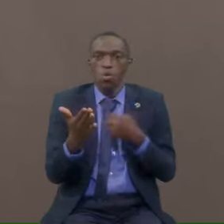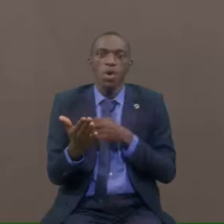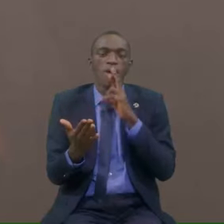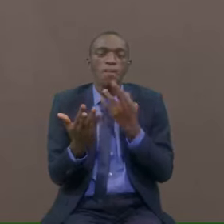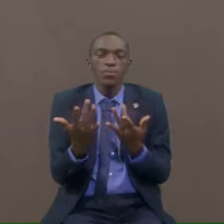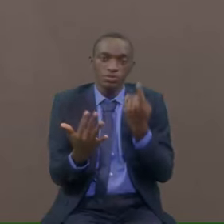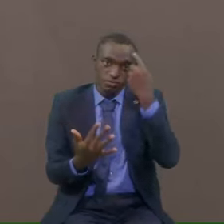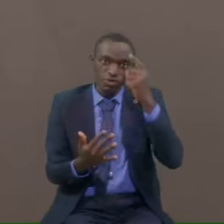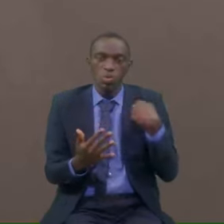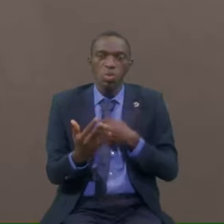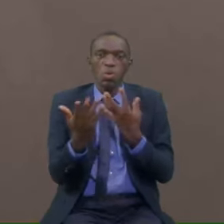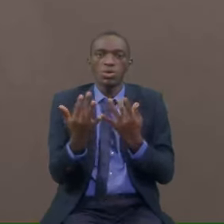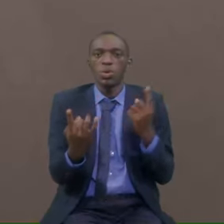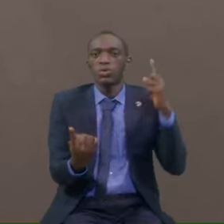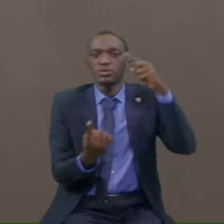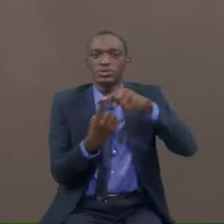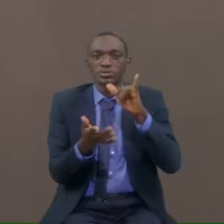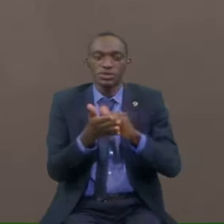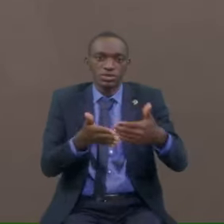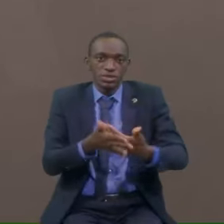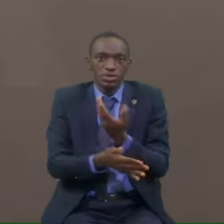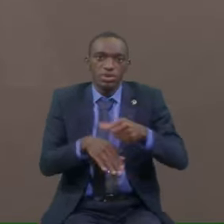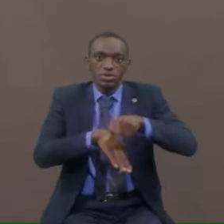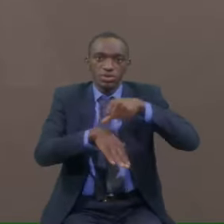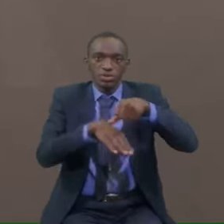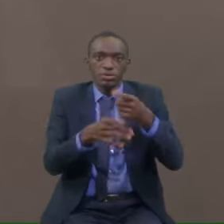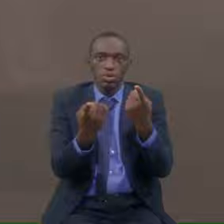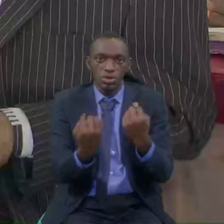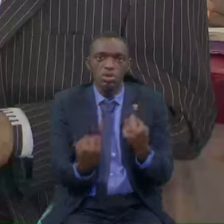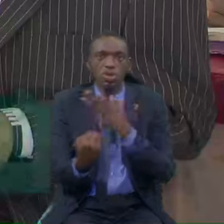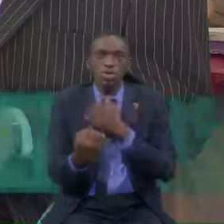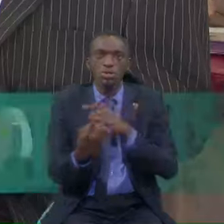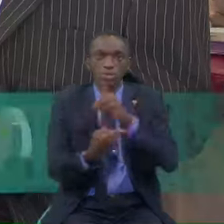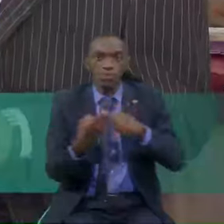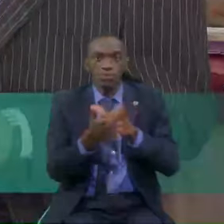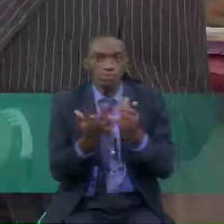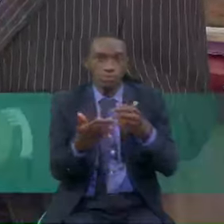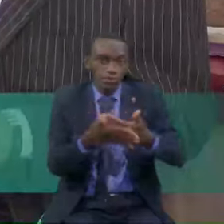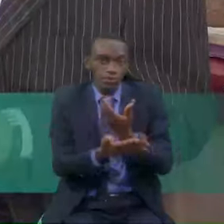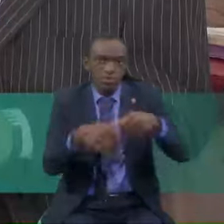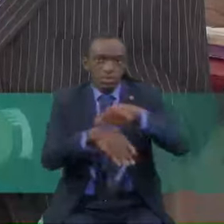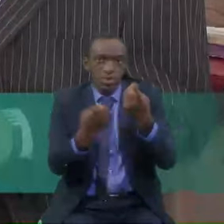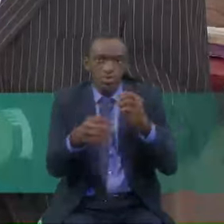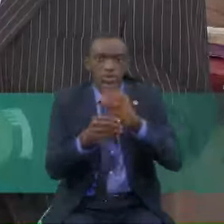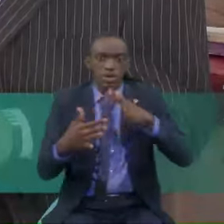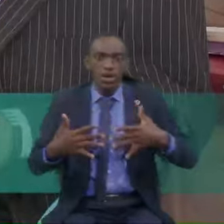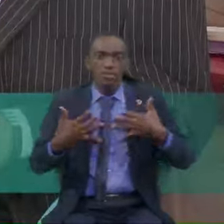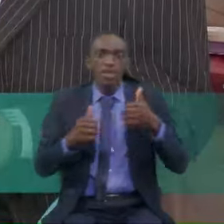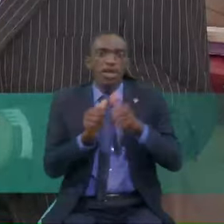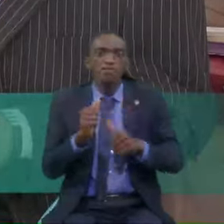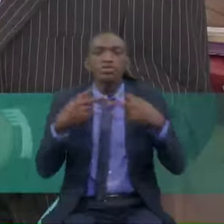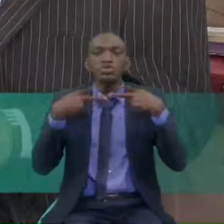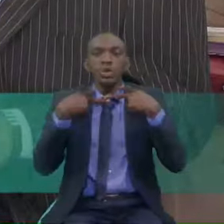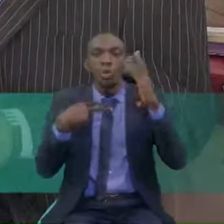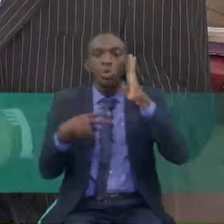Jusqu'à ce que cette nouvelle onction vienne. Et quand cette nouvelle onction vient dans ta vie, tout joug sera brisé.